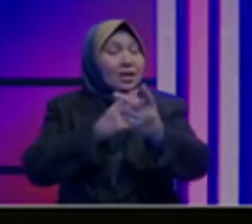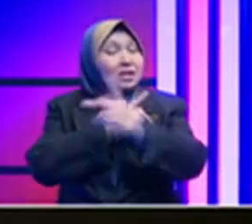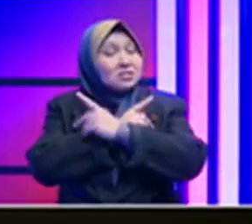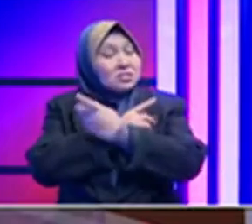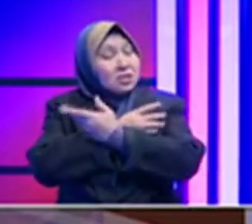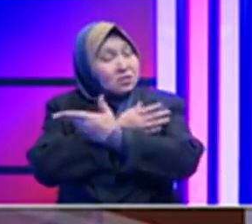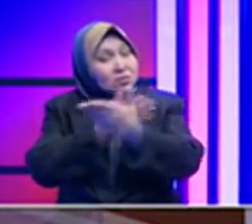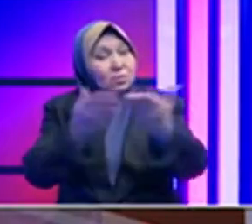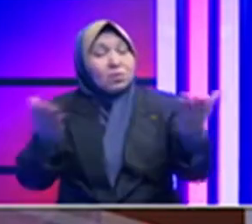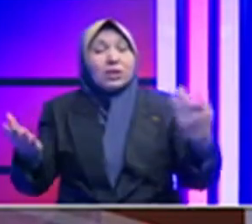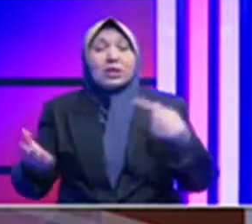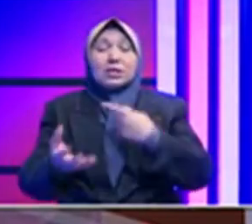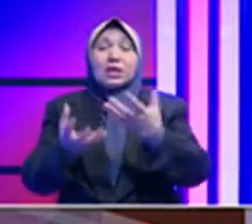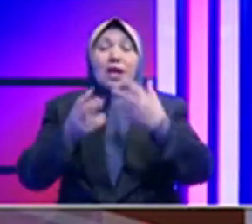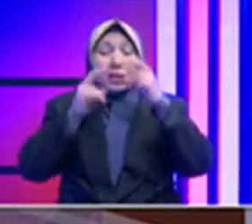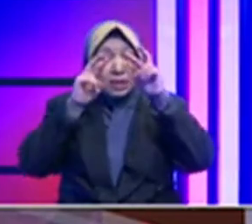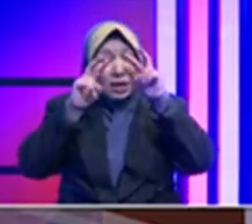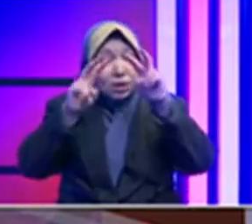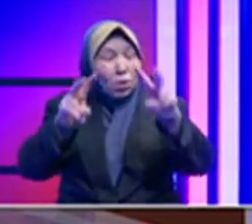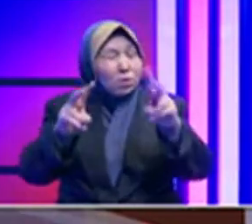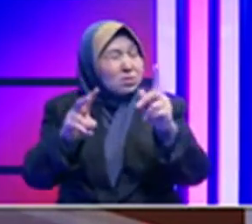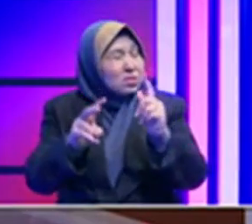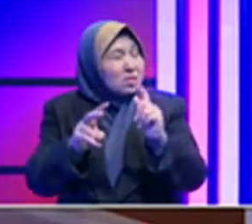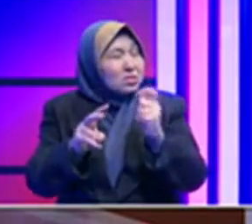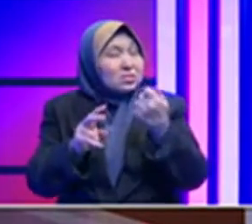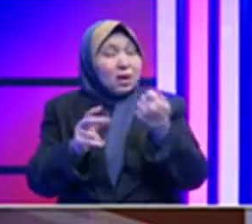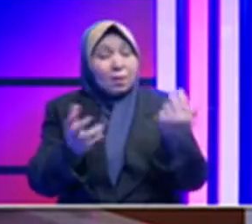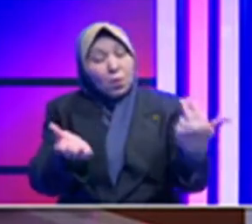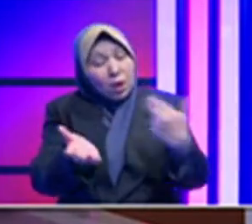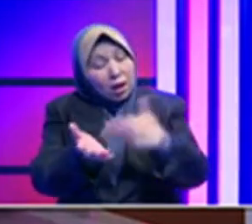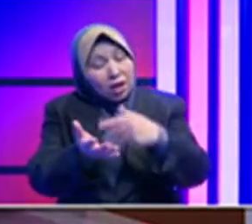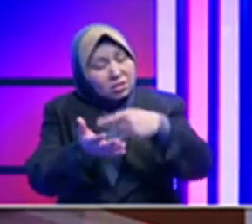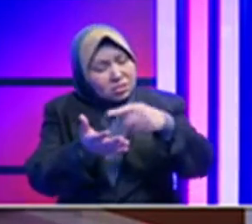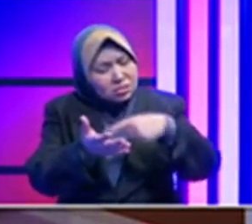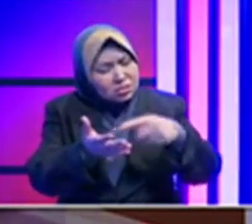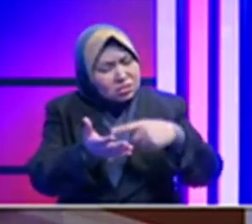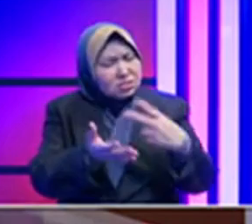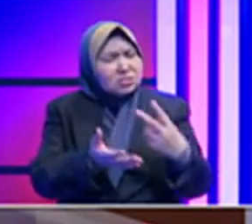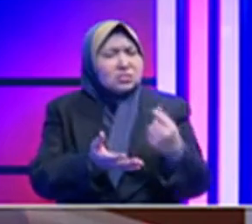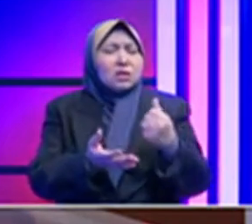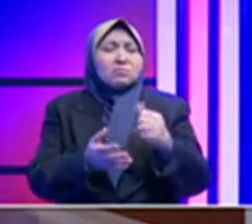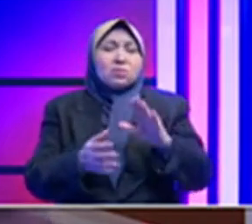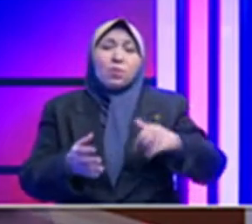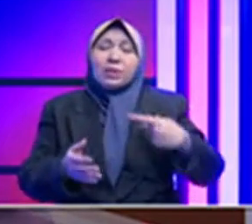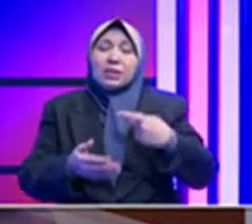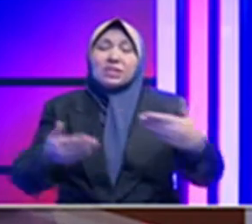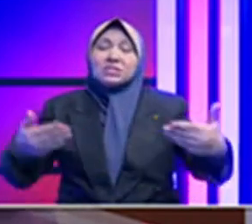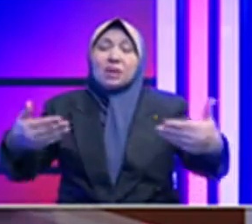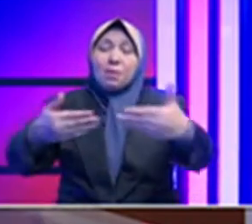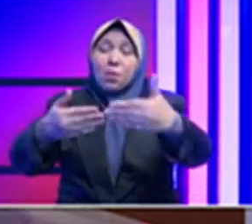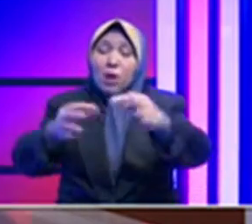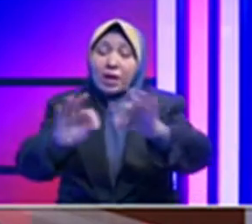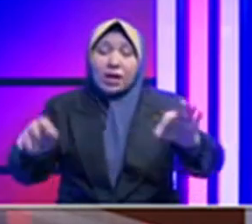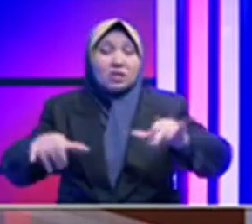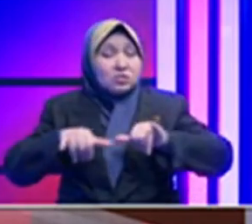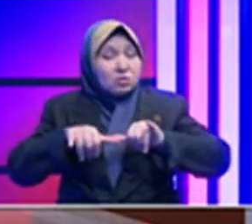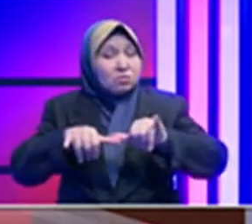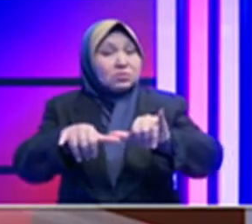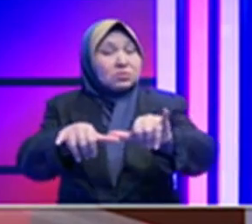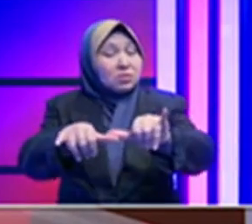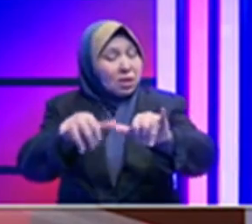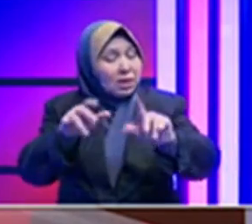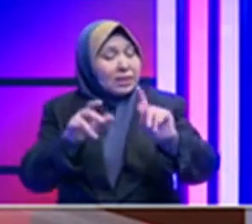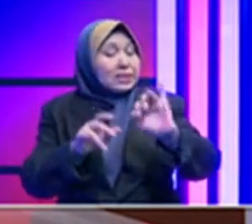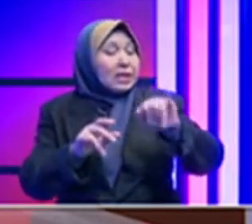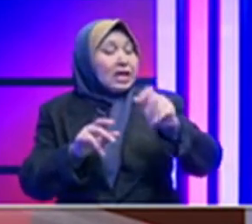hai gitu nah tengok segitiga mengkaji sekejap sebelum tersambung ayat tulisnya ya itulah bagian tajwid